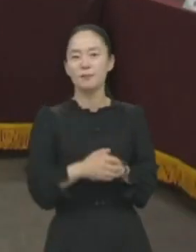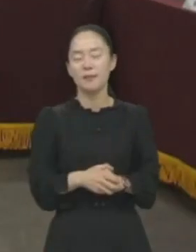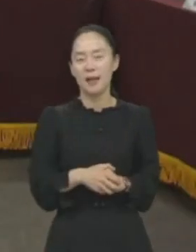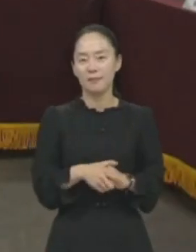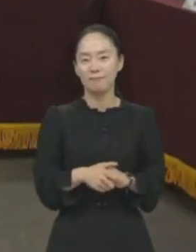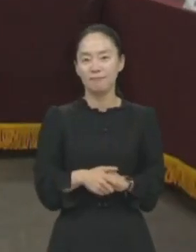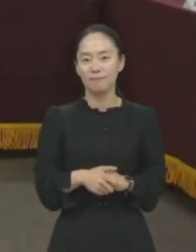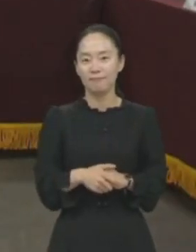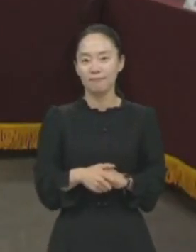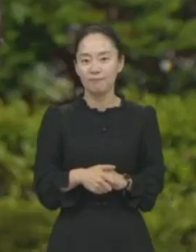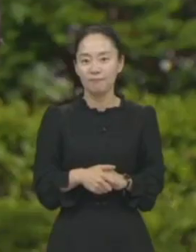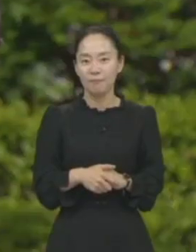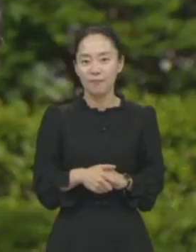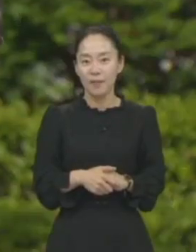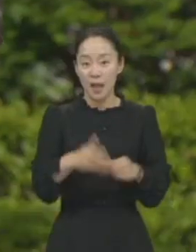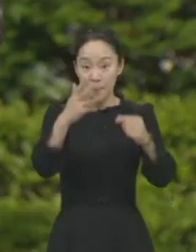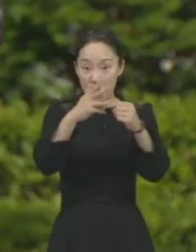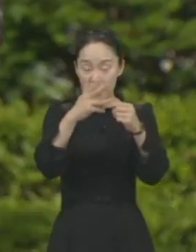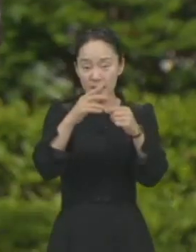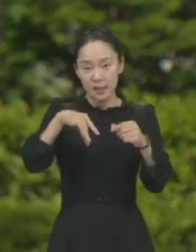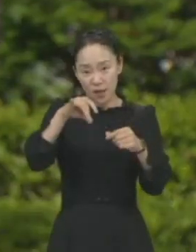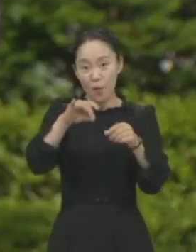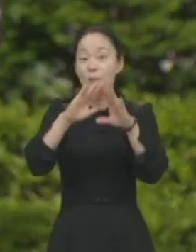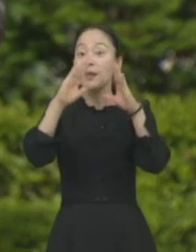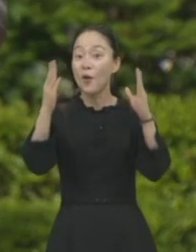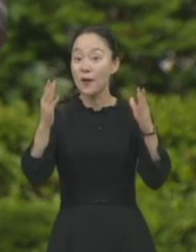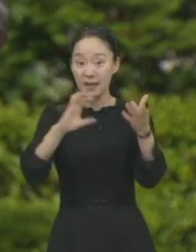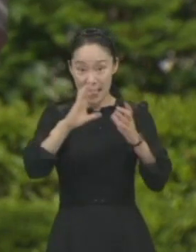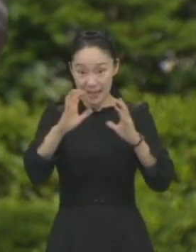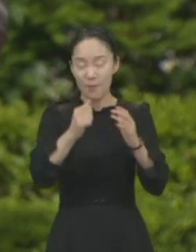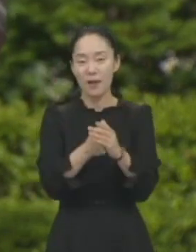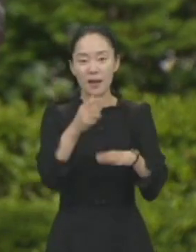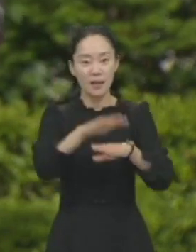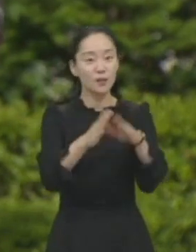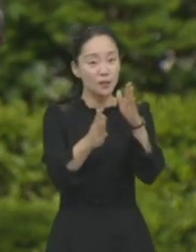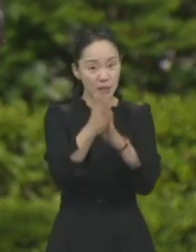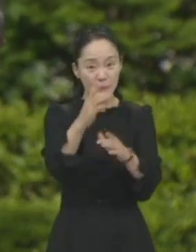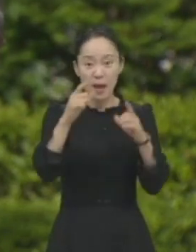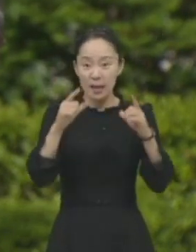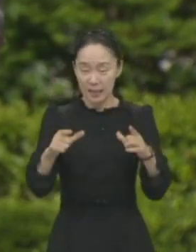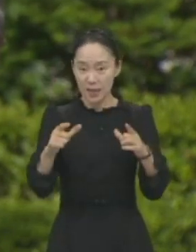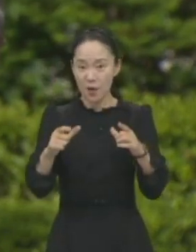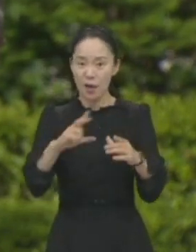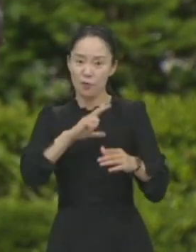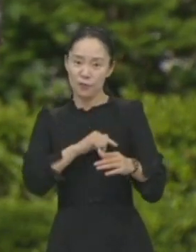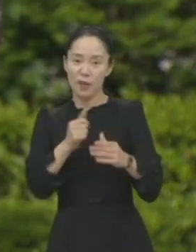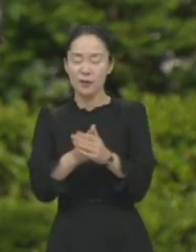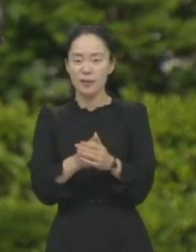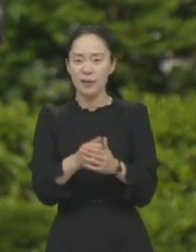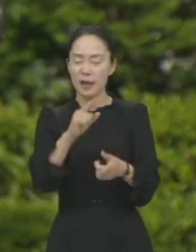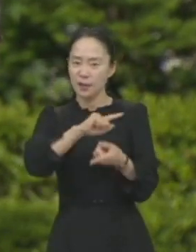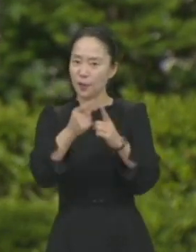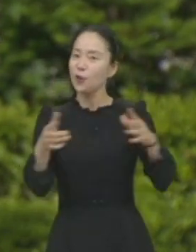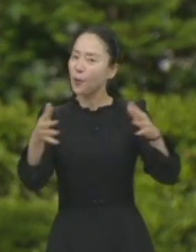그었습니다. 민산 8기 들어 처음 열린 간담회가 대전시와 지역 국회의원들 간의 협치에